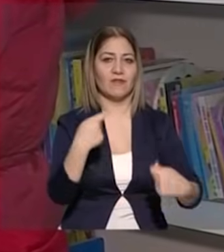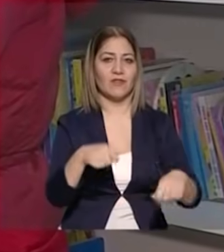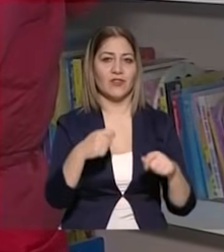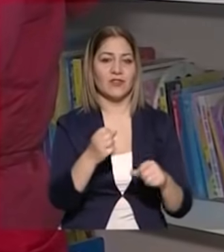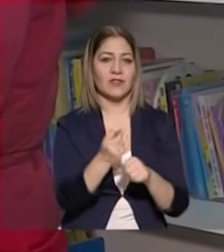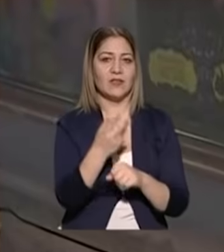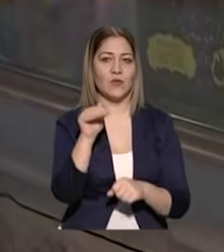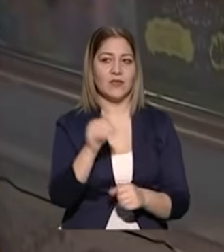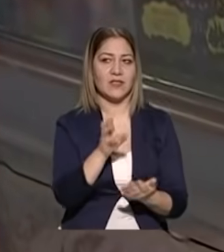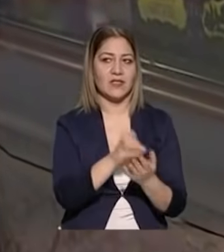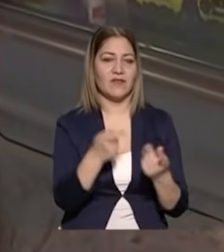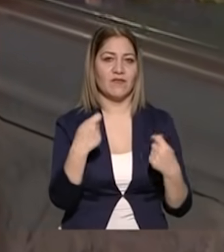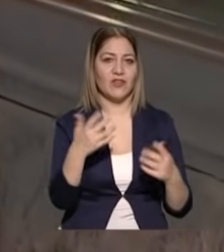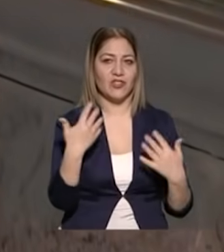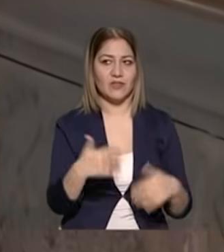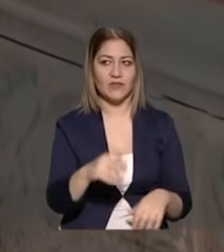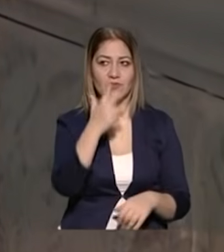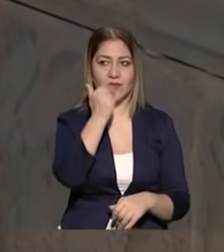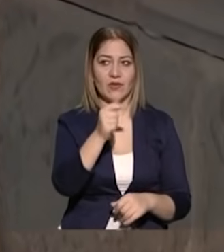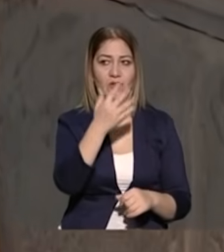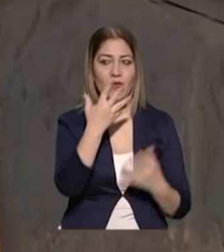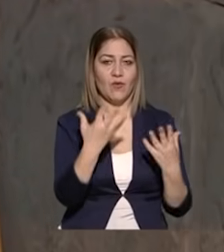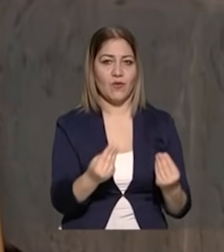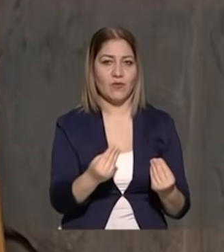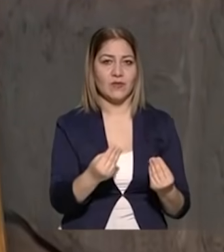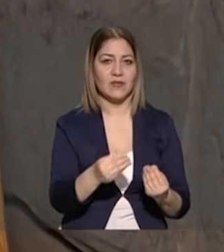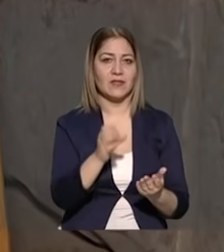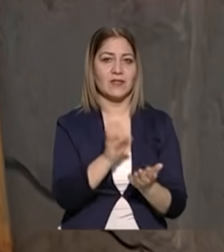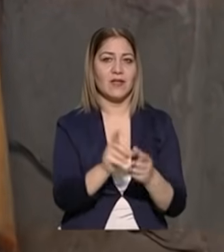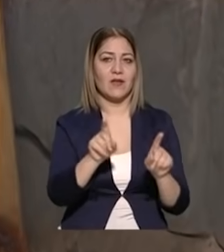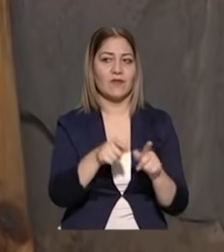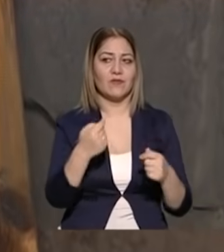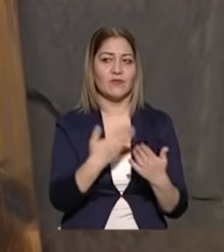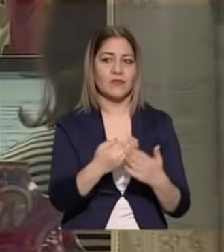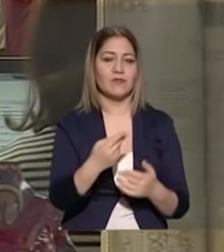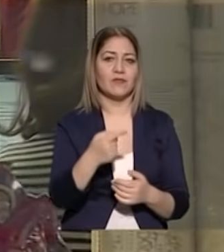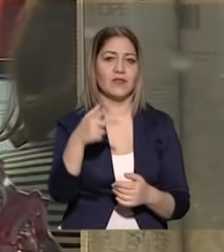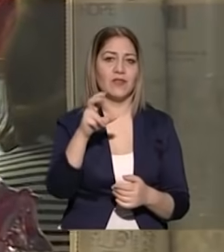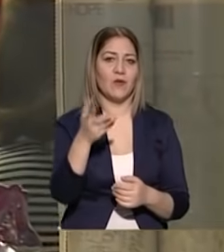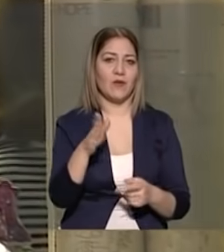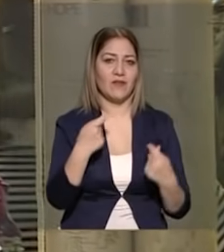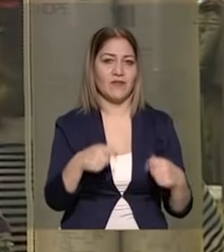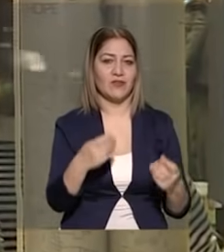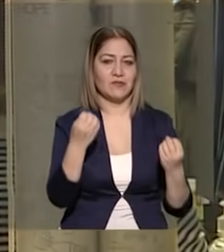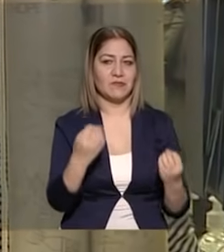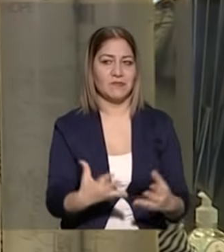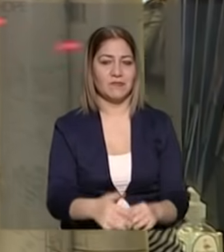շուրջ 12,000 գիրք, մինչդեռ սովորական օրերին յուրաքանչյուր գրախանութ վաճառում է օրական մոտ 300-ը։